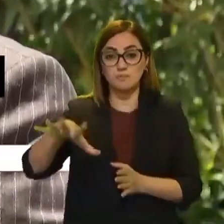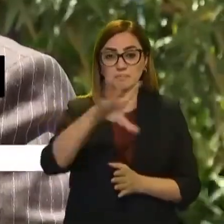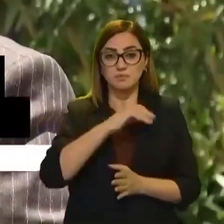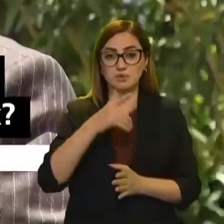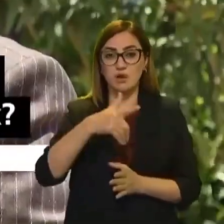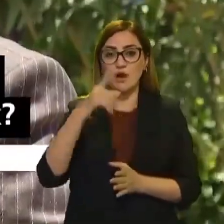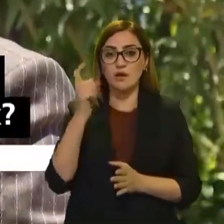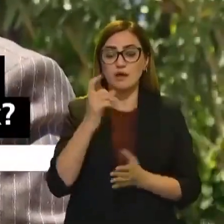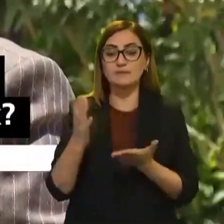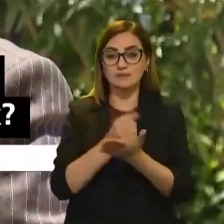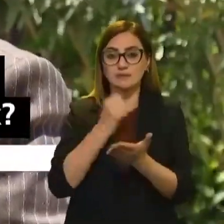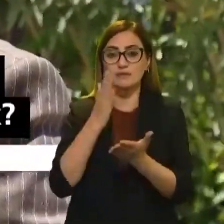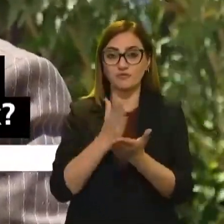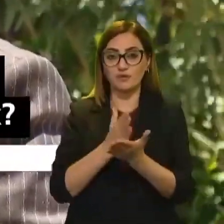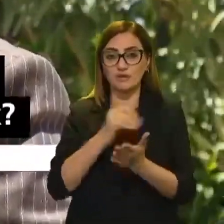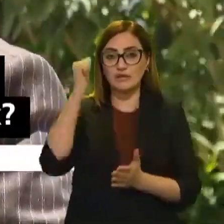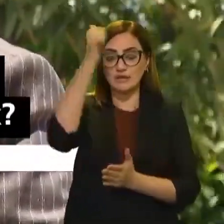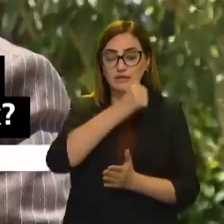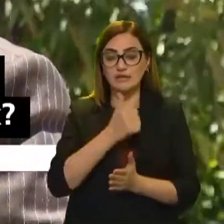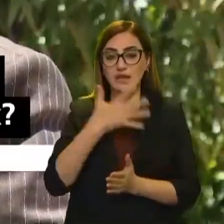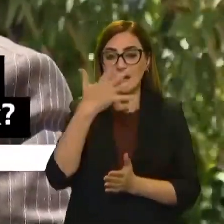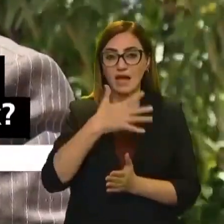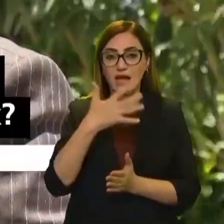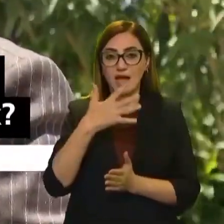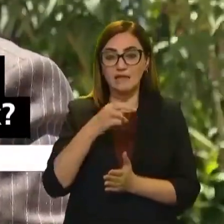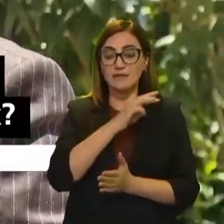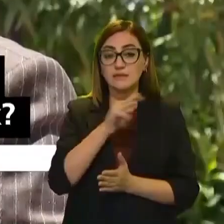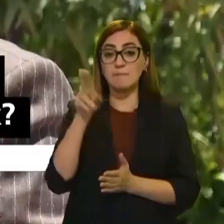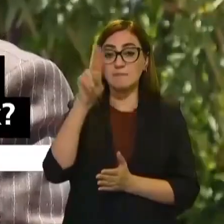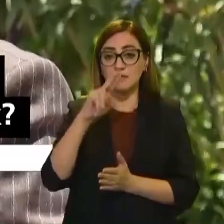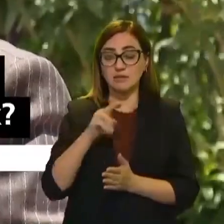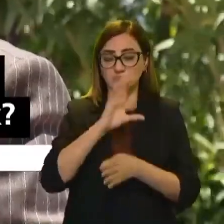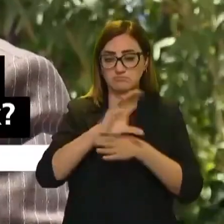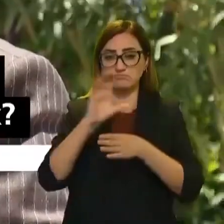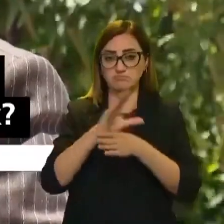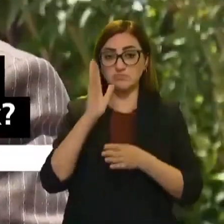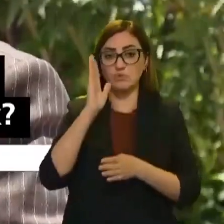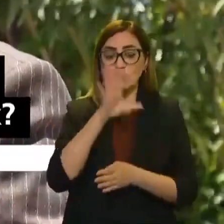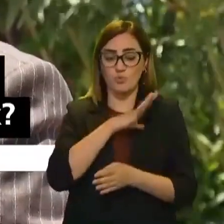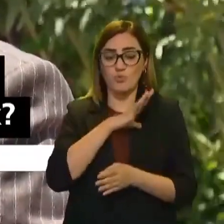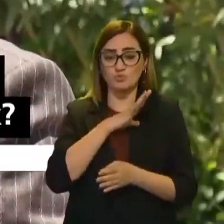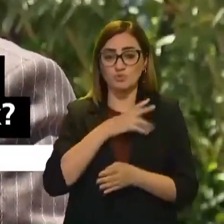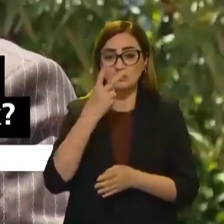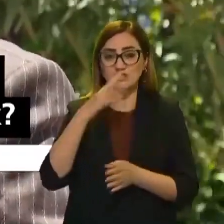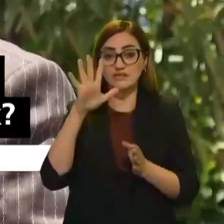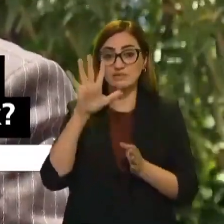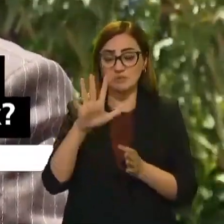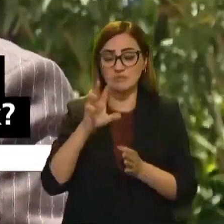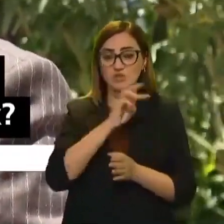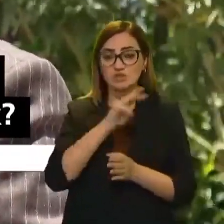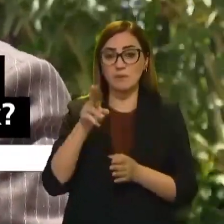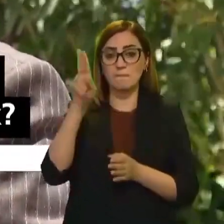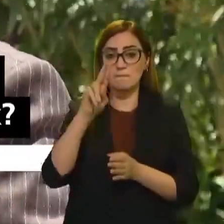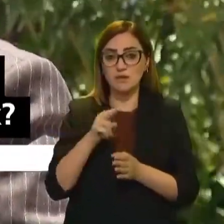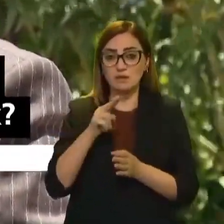qaz ehtiyatlarımız vardır və illik 50 milyard kubmetr həcmində hasil olunur və onun yarısı 25 milyard kubmetrdən artığı,